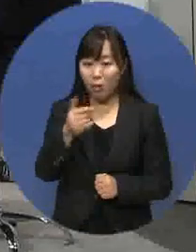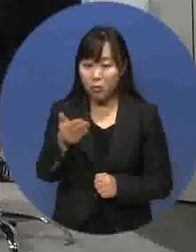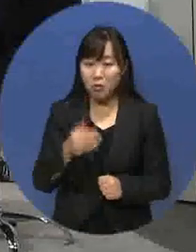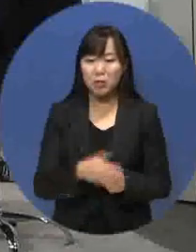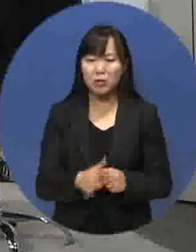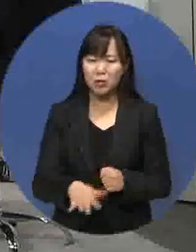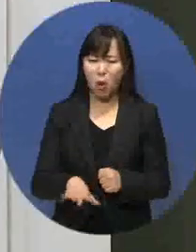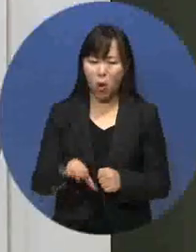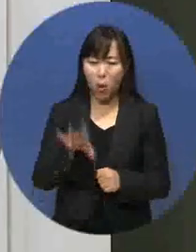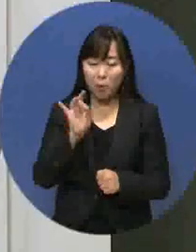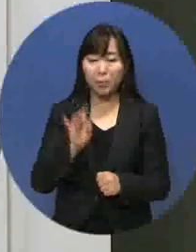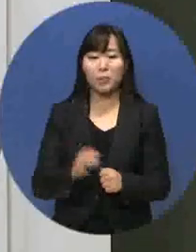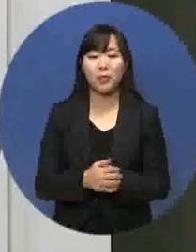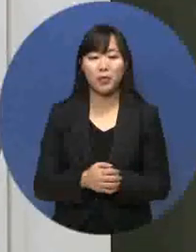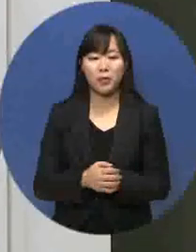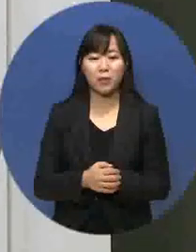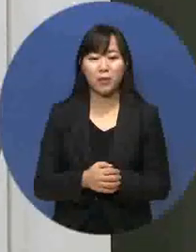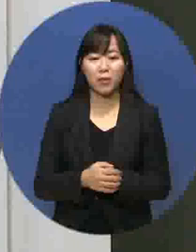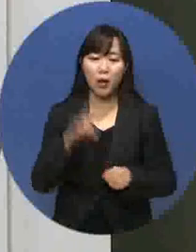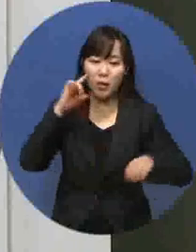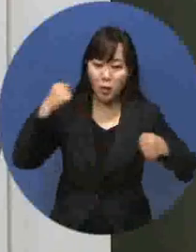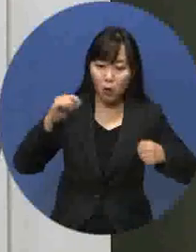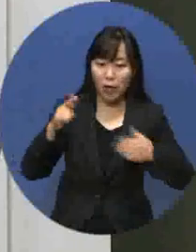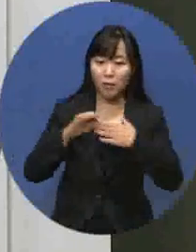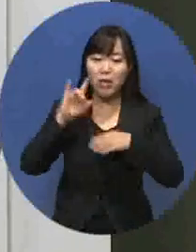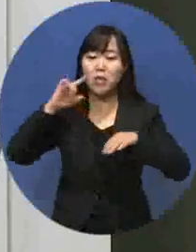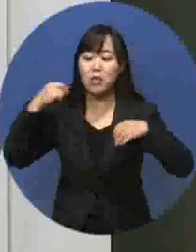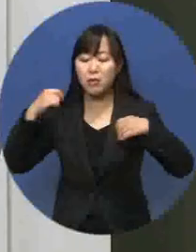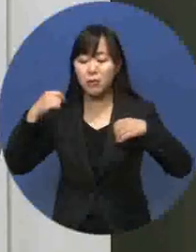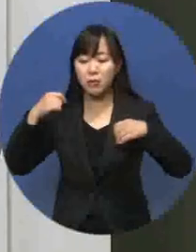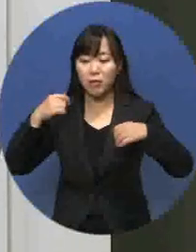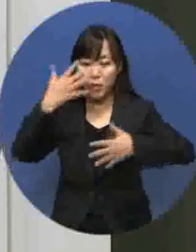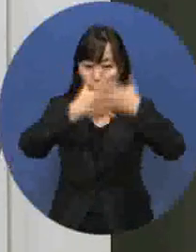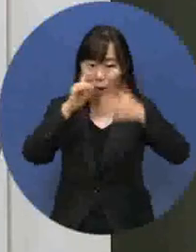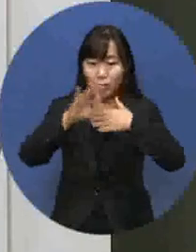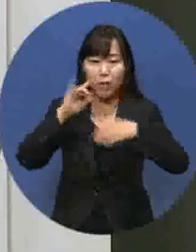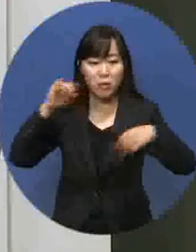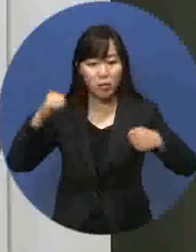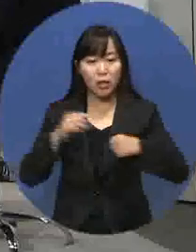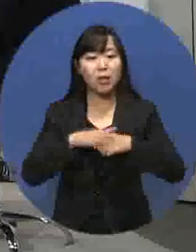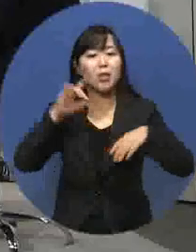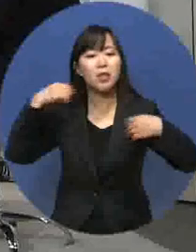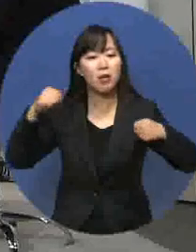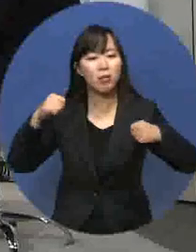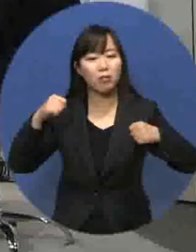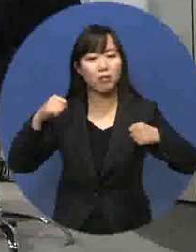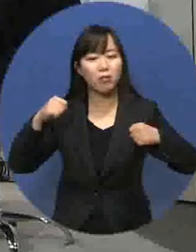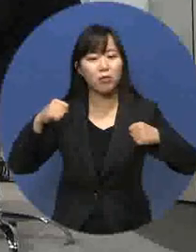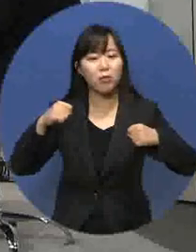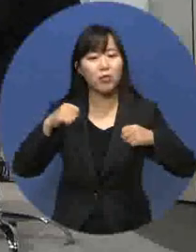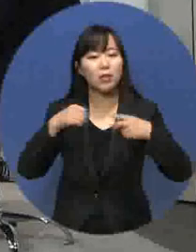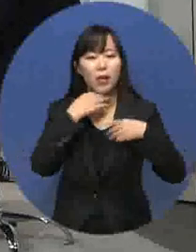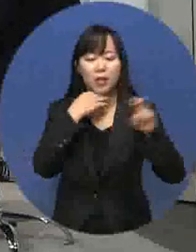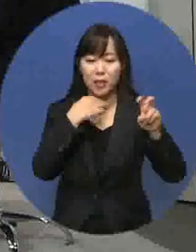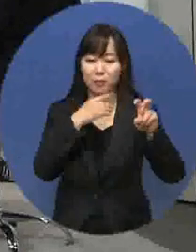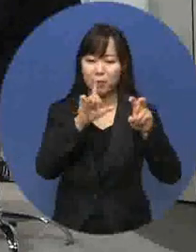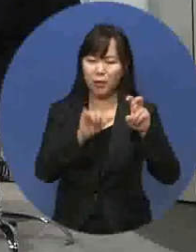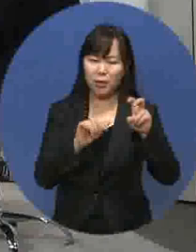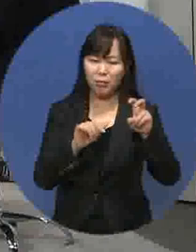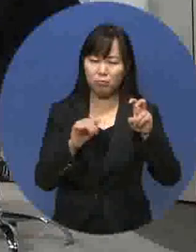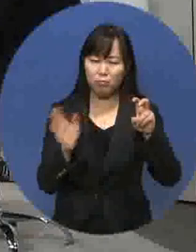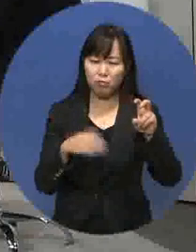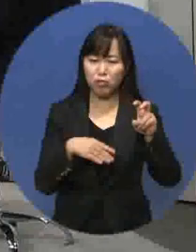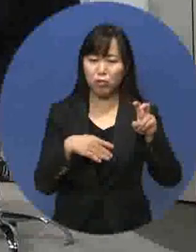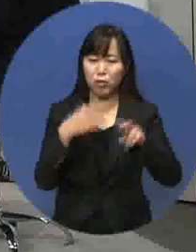네. 영화부터 했나요? 연극부터 했나요? 연극을 한 14, 15년 했습니다. 20살 때.